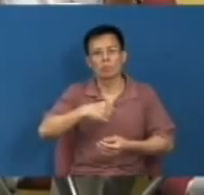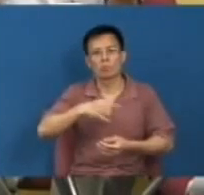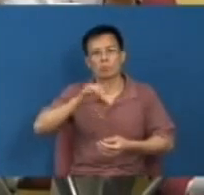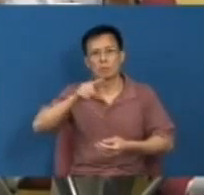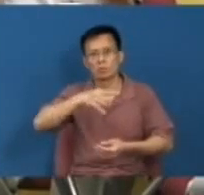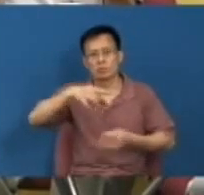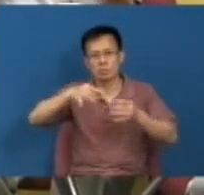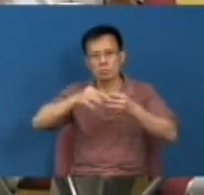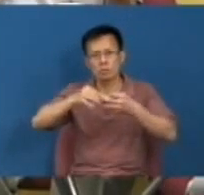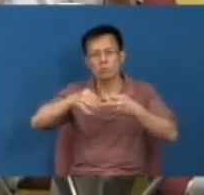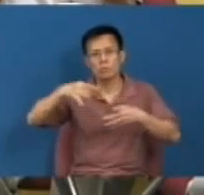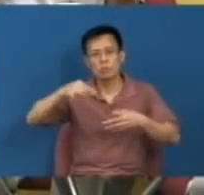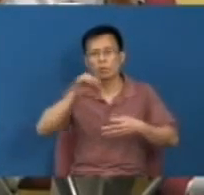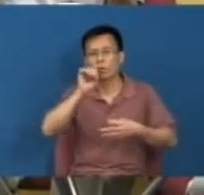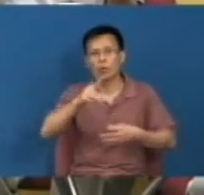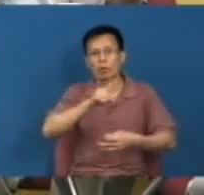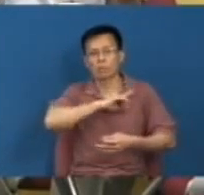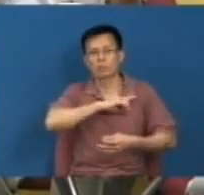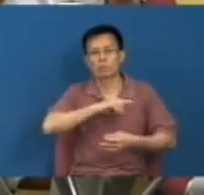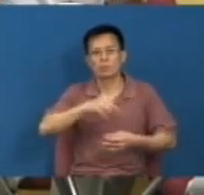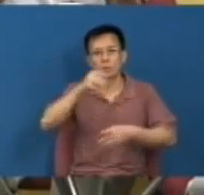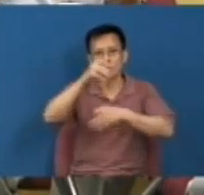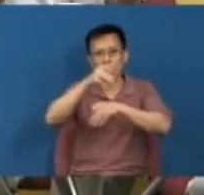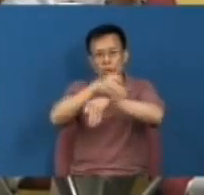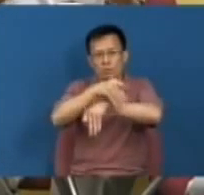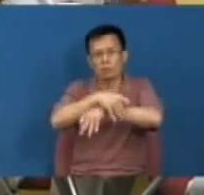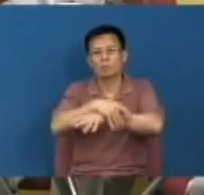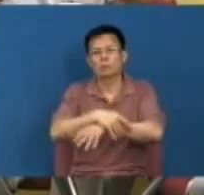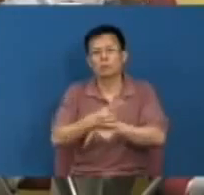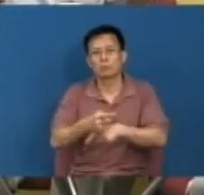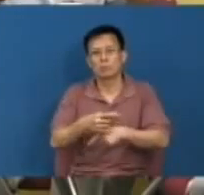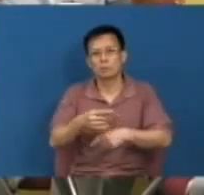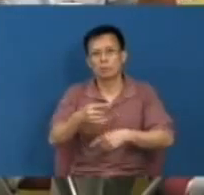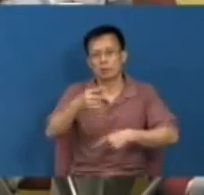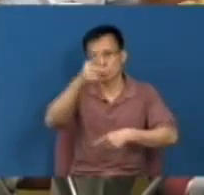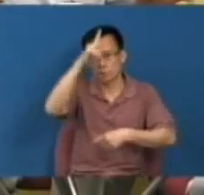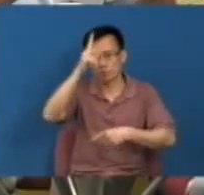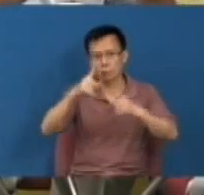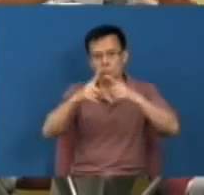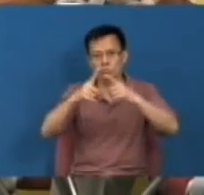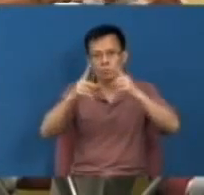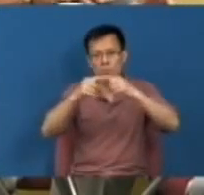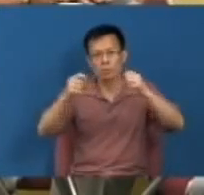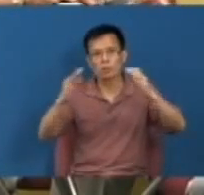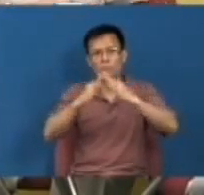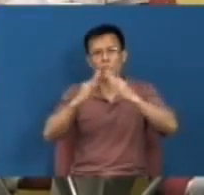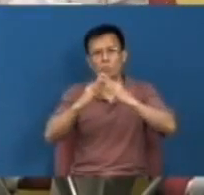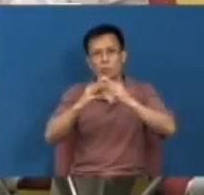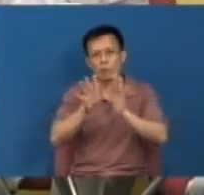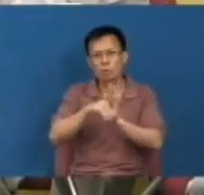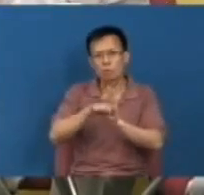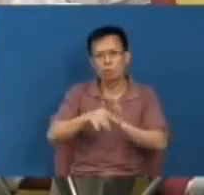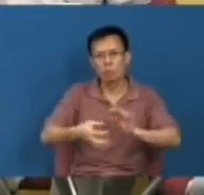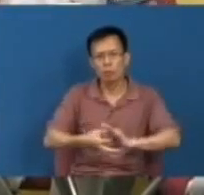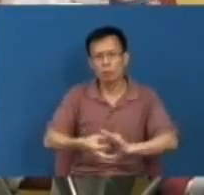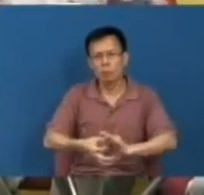同市政局市建局咧，就是、大家打龍通嘅。咁樣就收咗我間房。 但 係 呢個張先生係咪你街